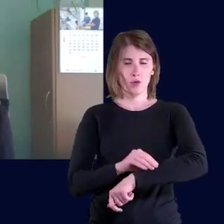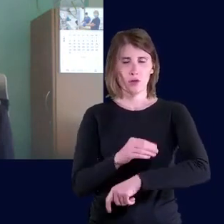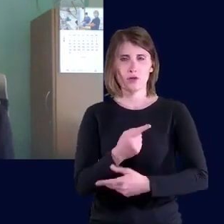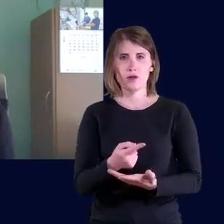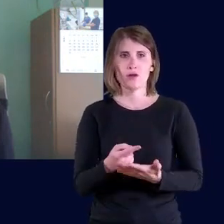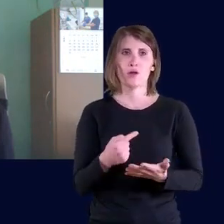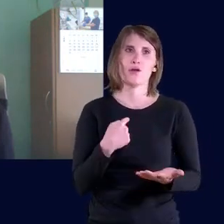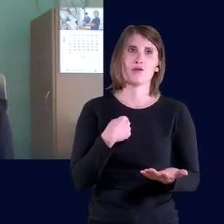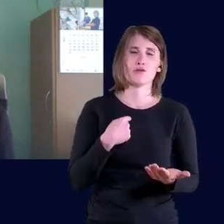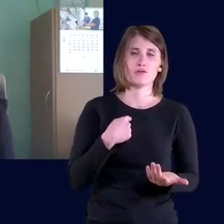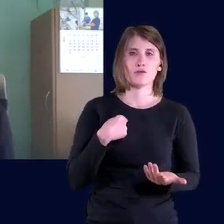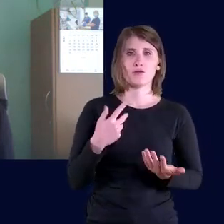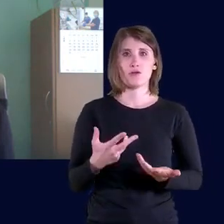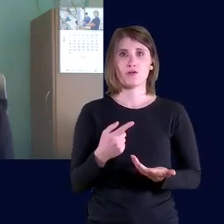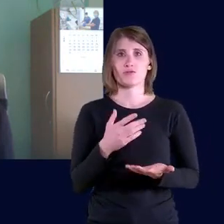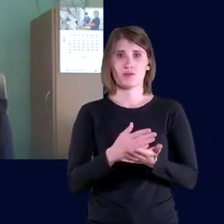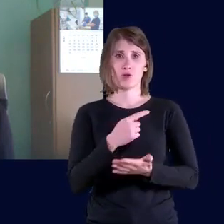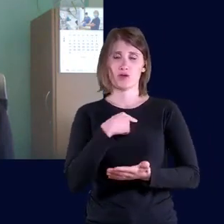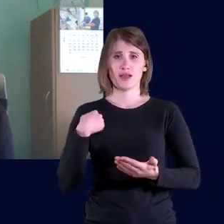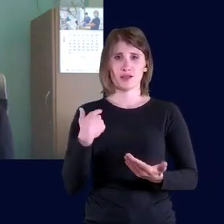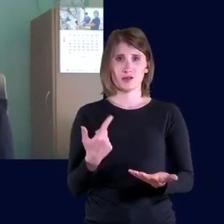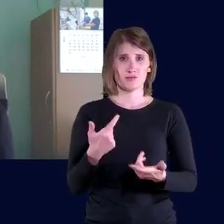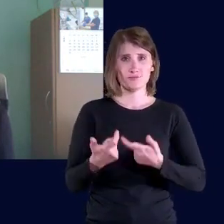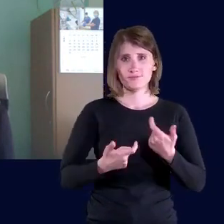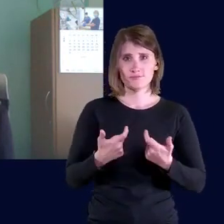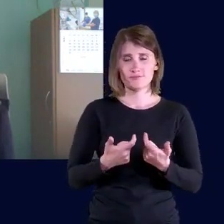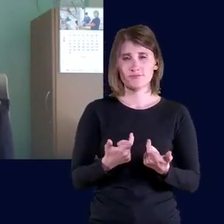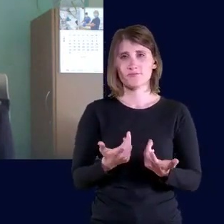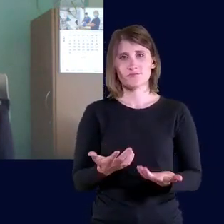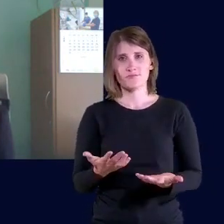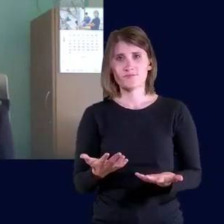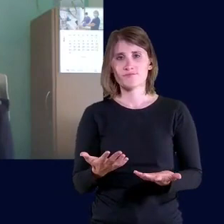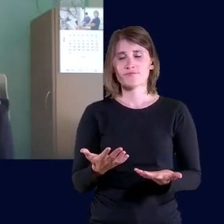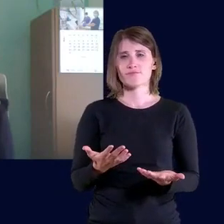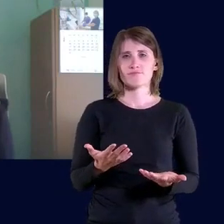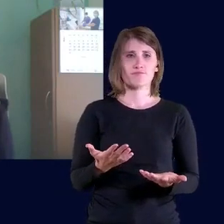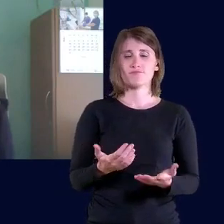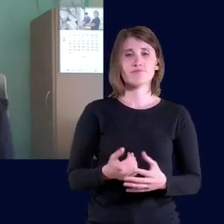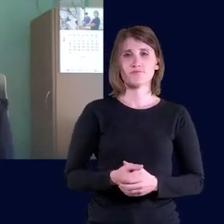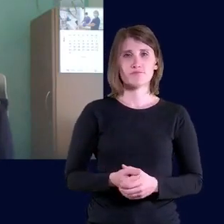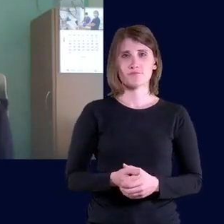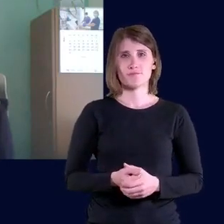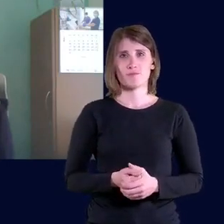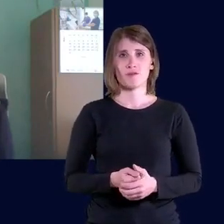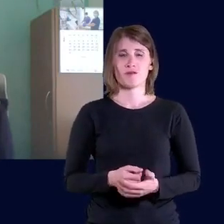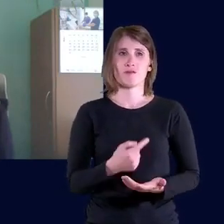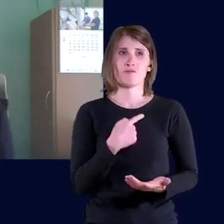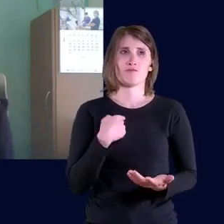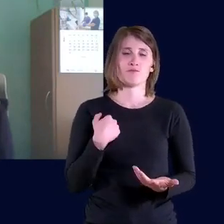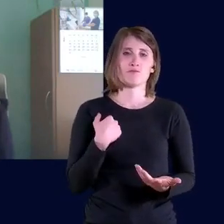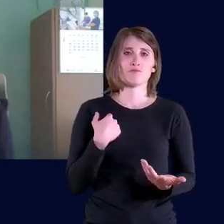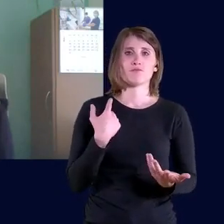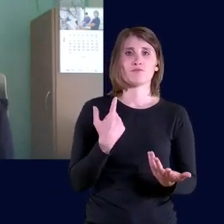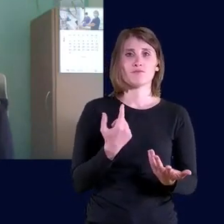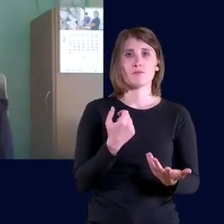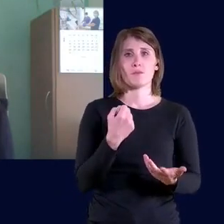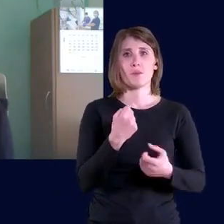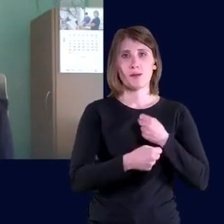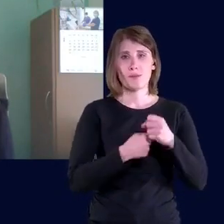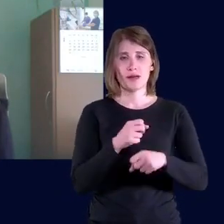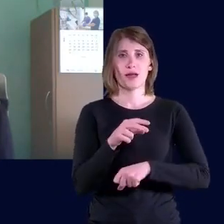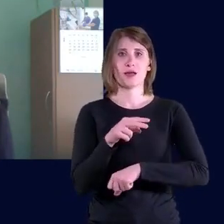to nie było tylko nasze nie było tylko nasza praca jest